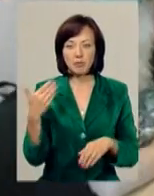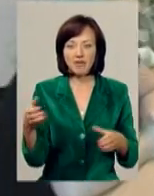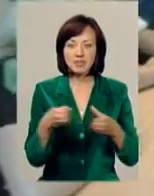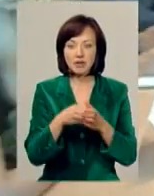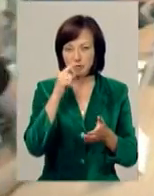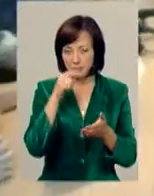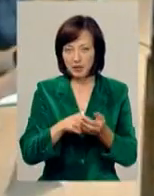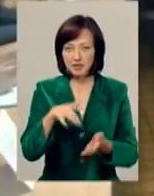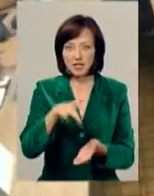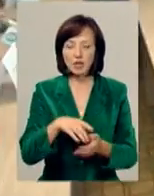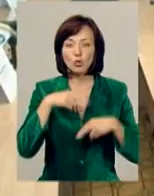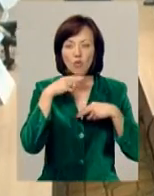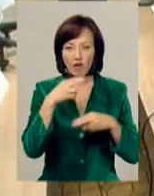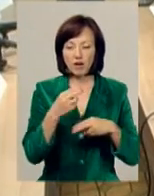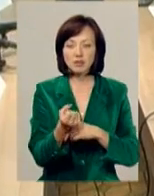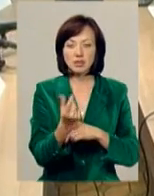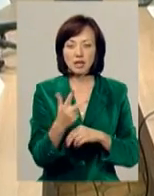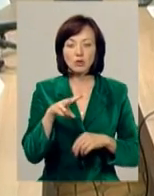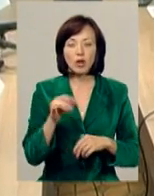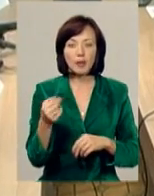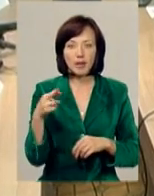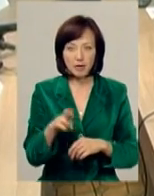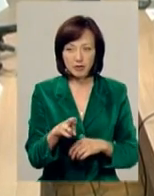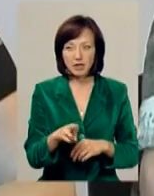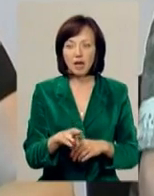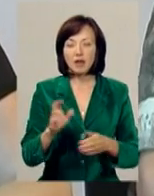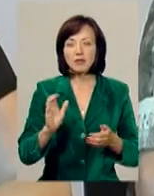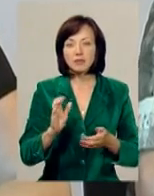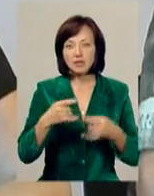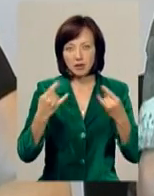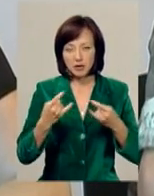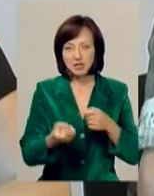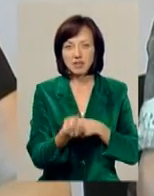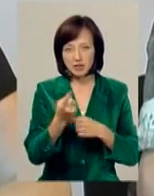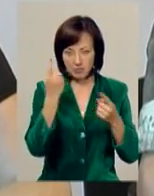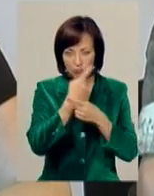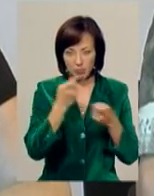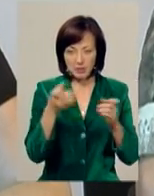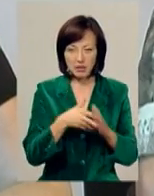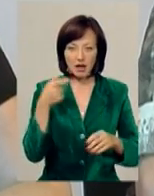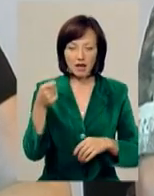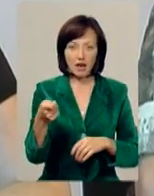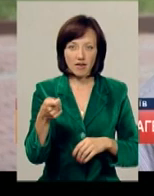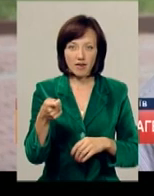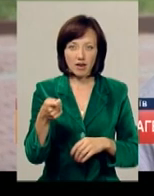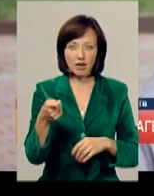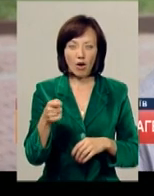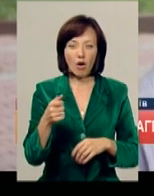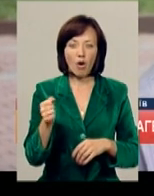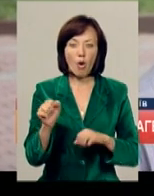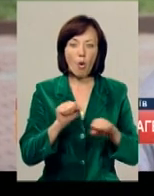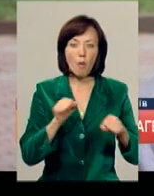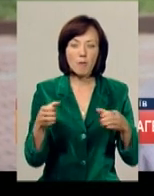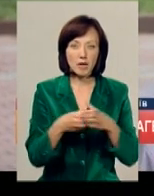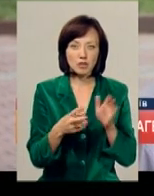опинився у центрі уваги нагадаємо 13 липня в ЗМІ з'явилась інформація А точніше заява начебто комбата Руслана качмали про те що